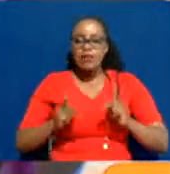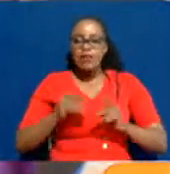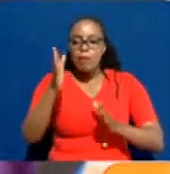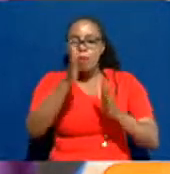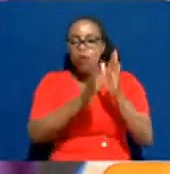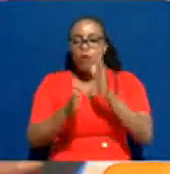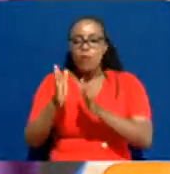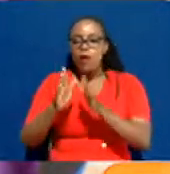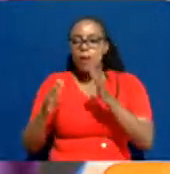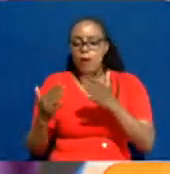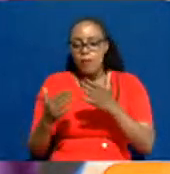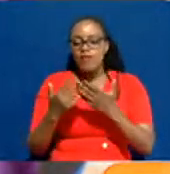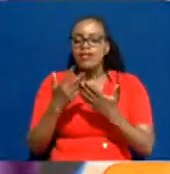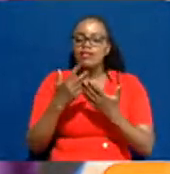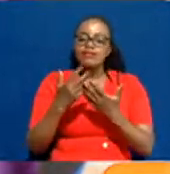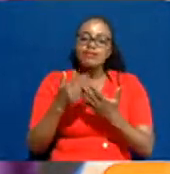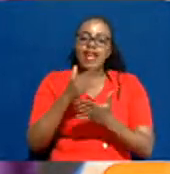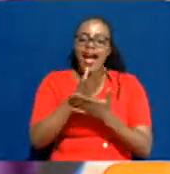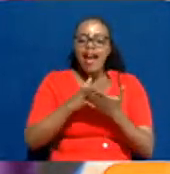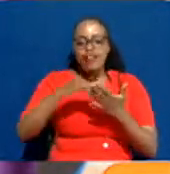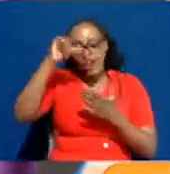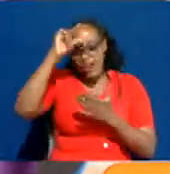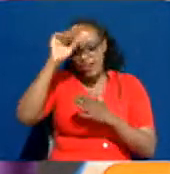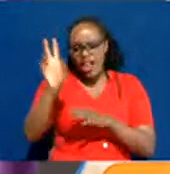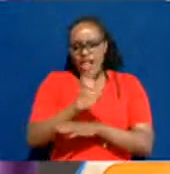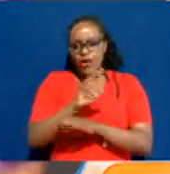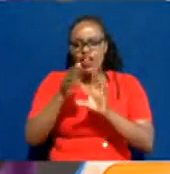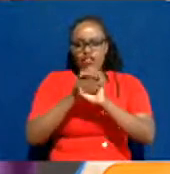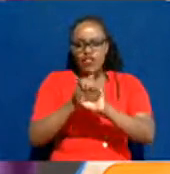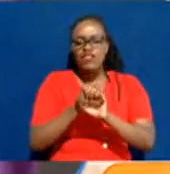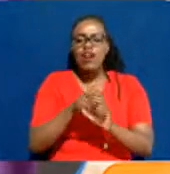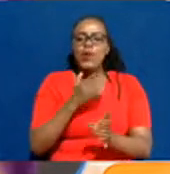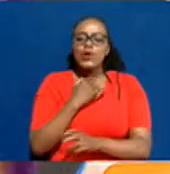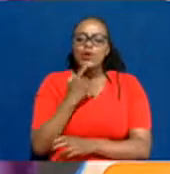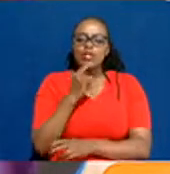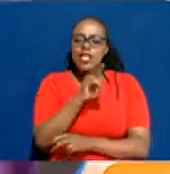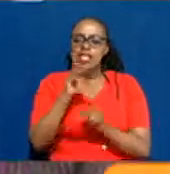tu mambo ya nusu mkate, sijui wanatafuta handshake. Mimi nataka